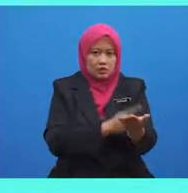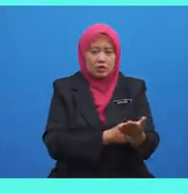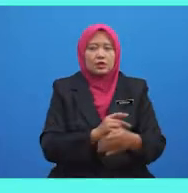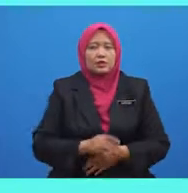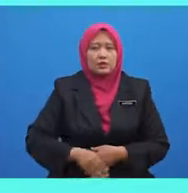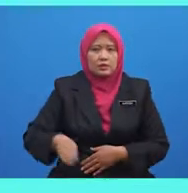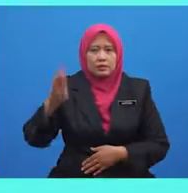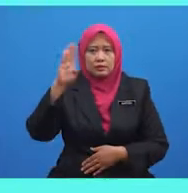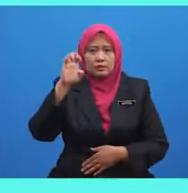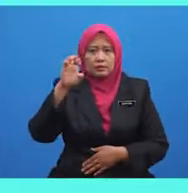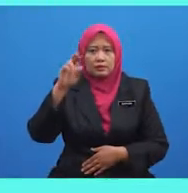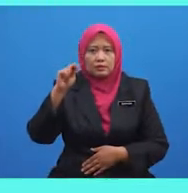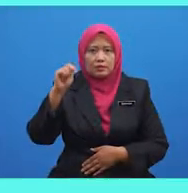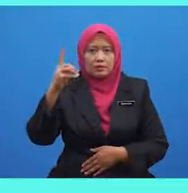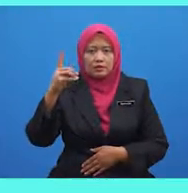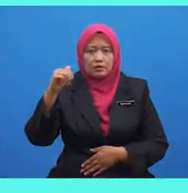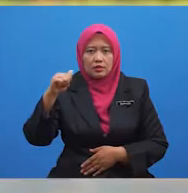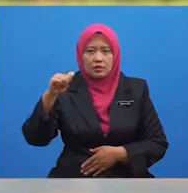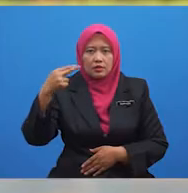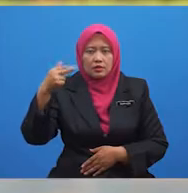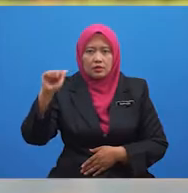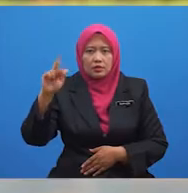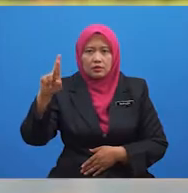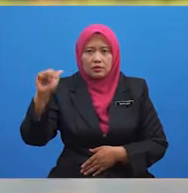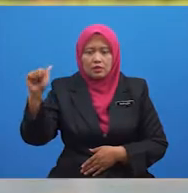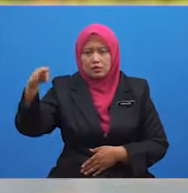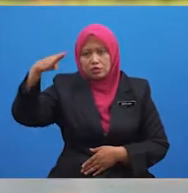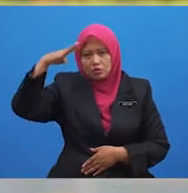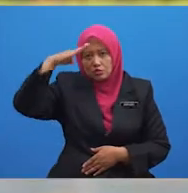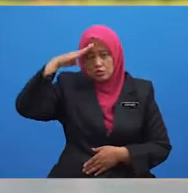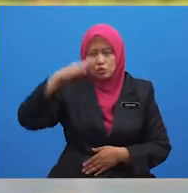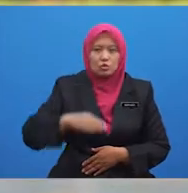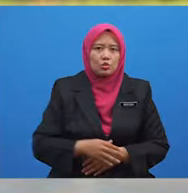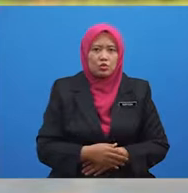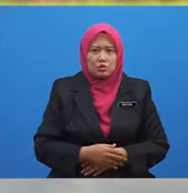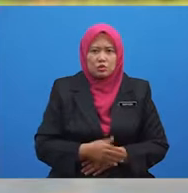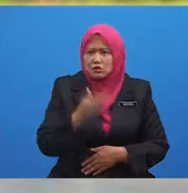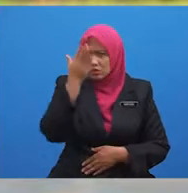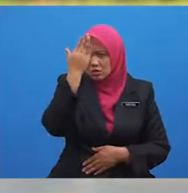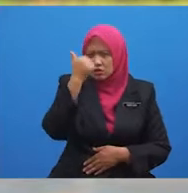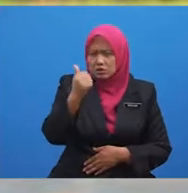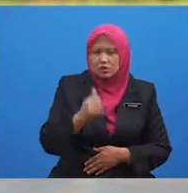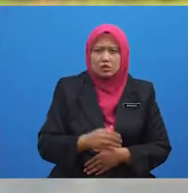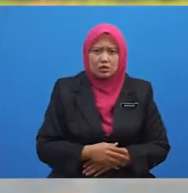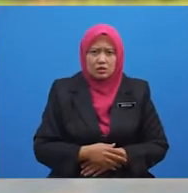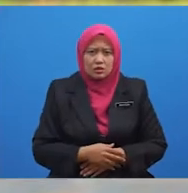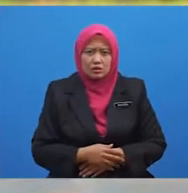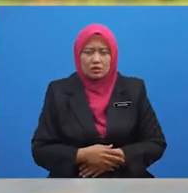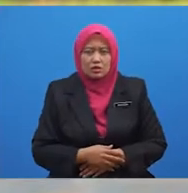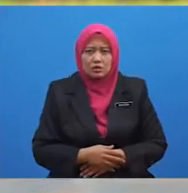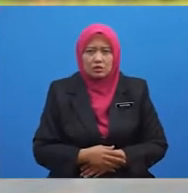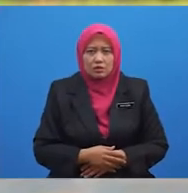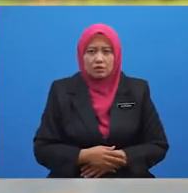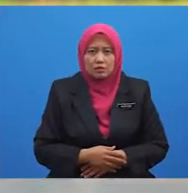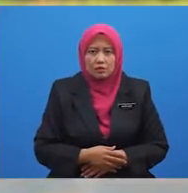yang berketurunan Bendahara Johor. Jadi murid-murid, mengapakah pemerintahan Kesultanan Johor Riau